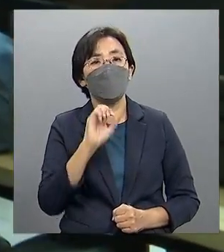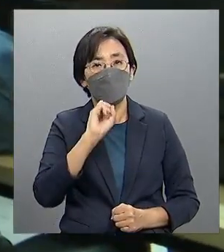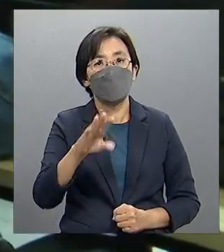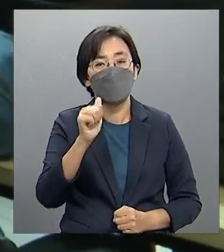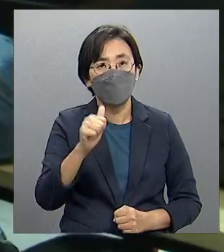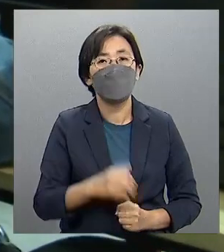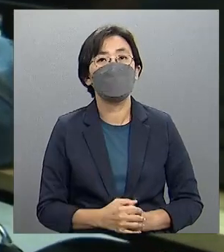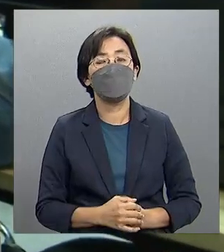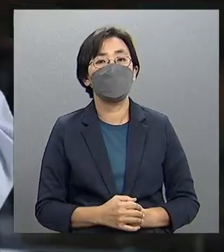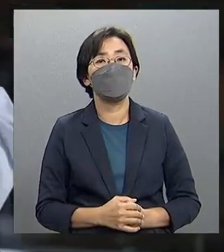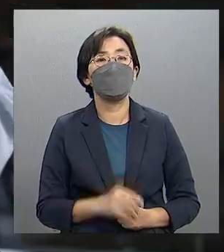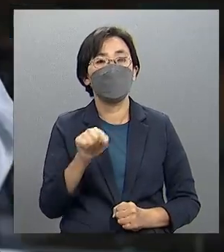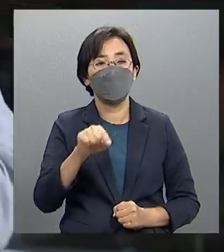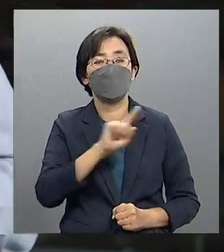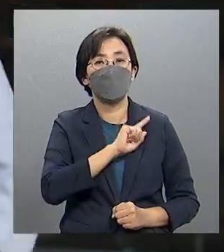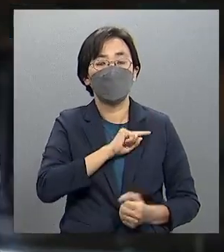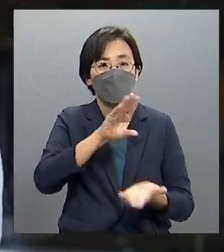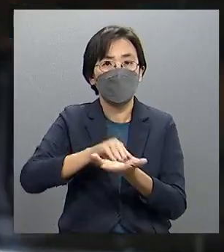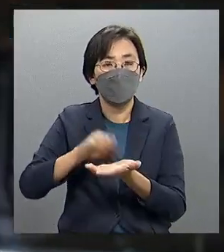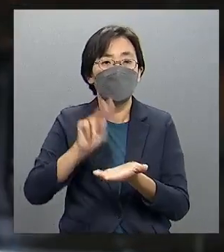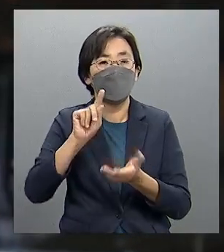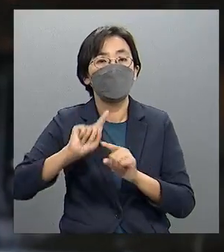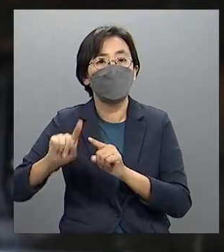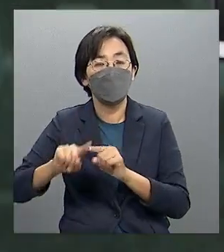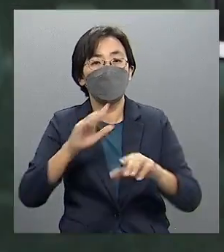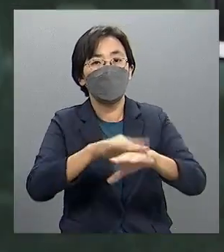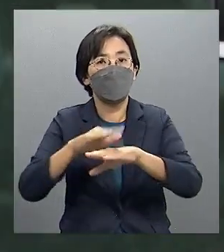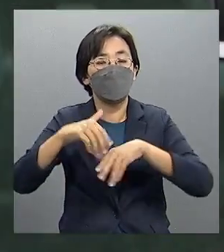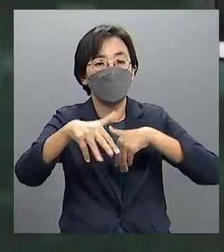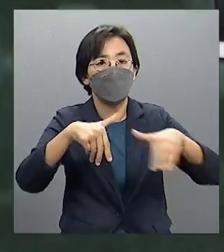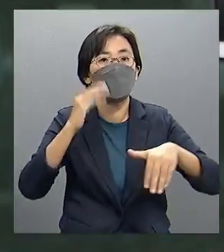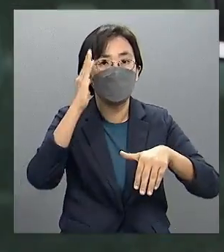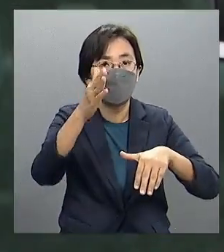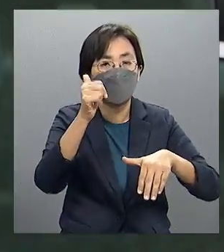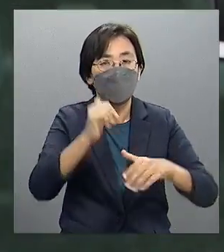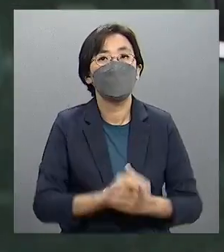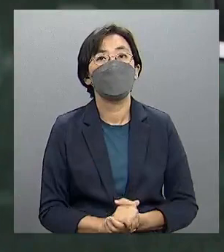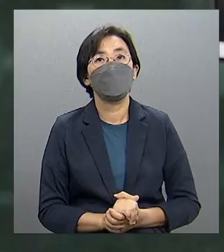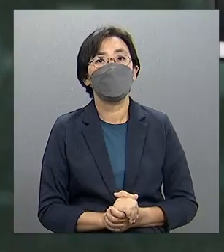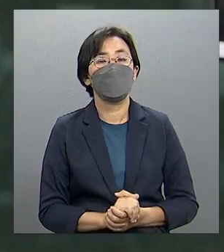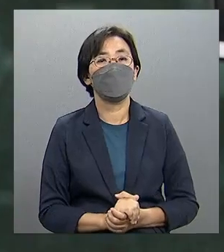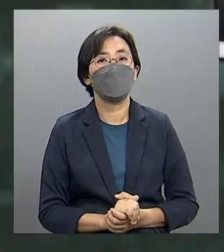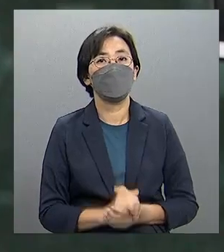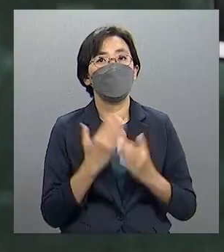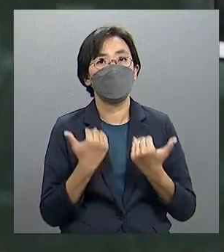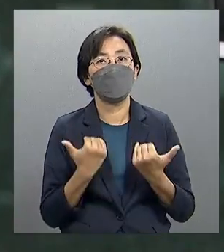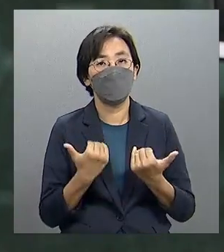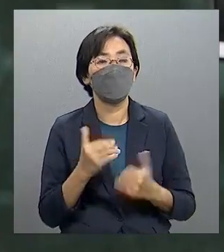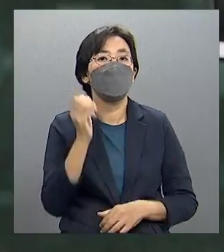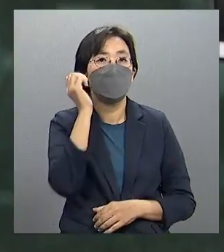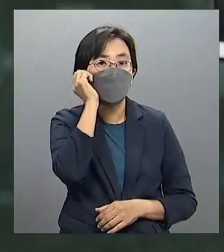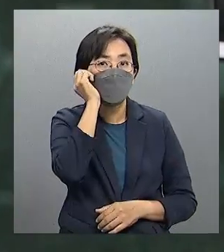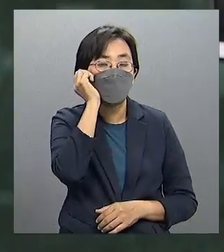ลางในการรวบรวมข้อมูลข่าวสารแล้วก็ช่วยแจ้งเตือนกับประชาชนต่อไปครับ ครับวันนี้ครับคุณผู้ชมครับก็ต้องบอกนะครับว่าโทรศัพท์มือถือนั้นเป็นของ